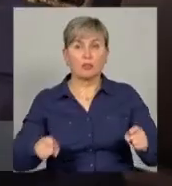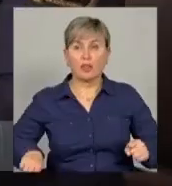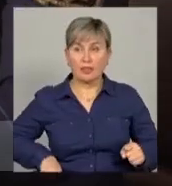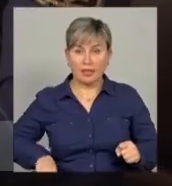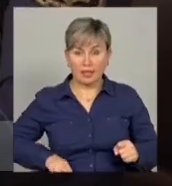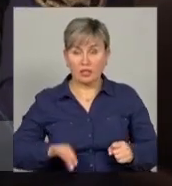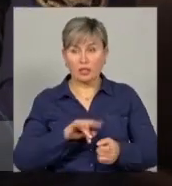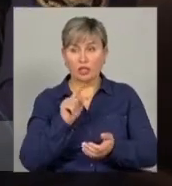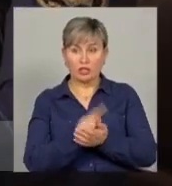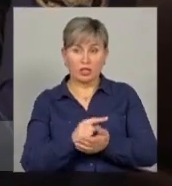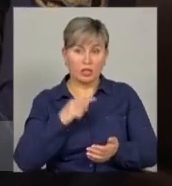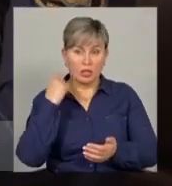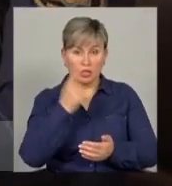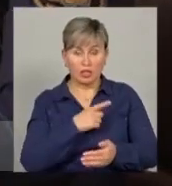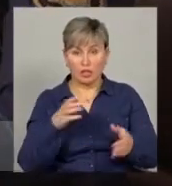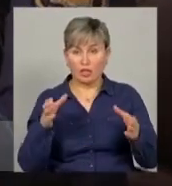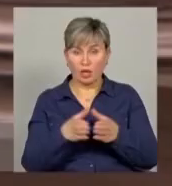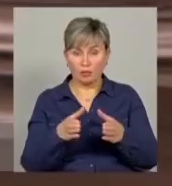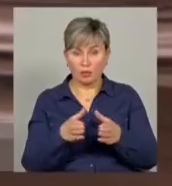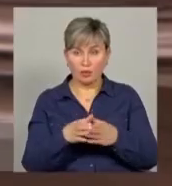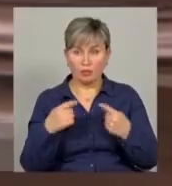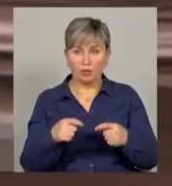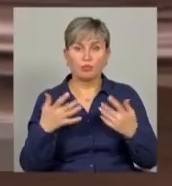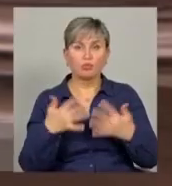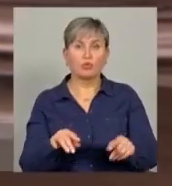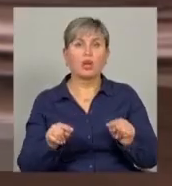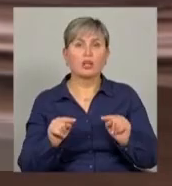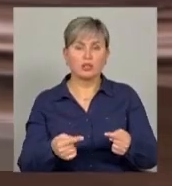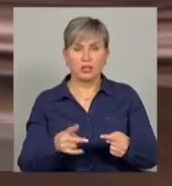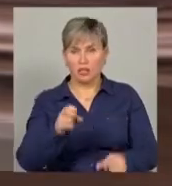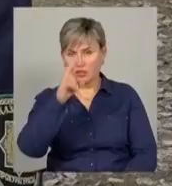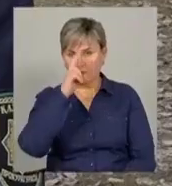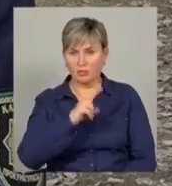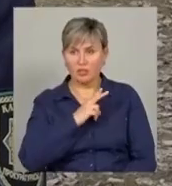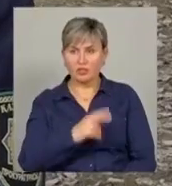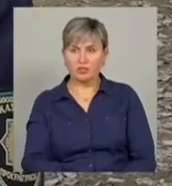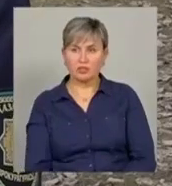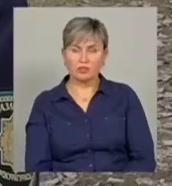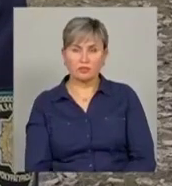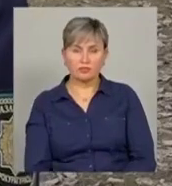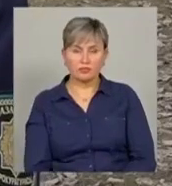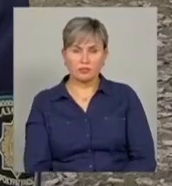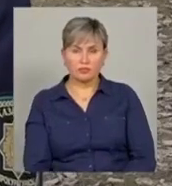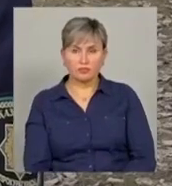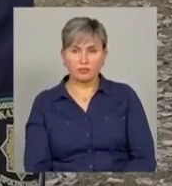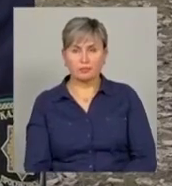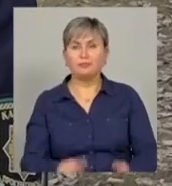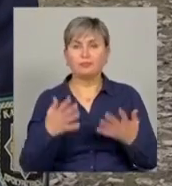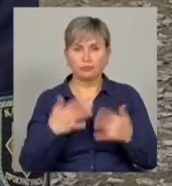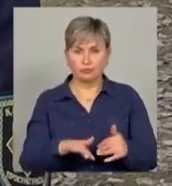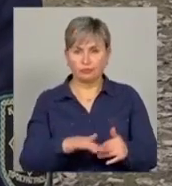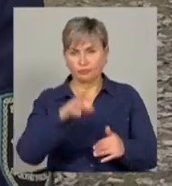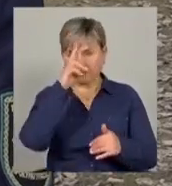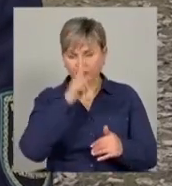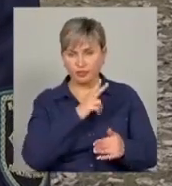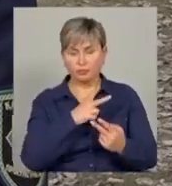и должностных лиц компании по продаже недвижимости уже арестовали на 2 месяца. Указаны лица, взяты под стражу сроком на